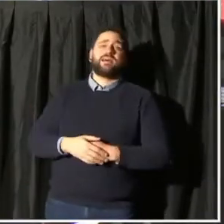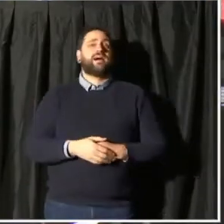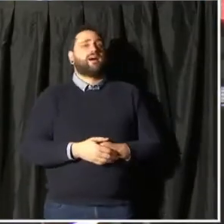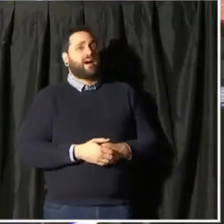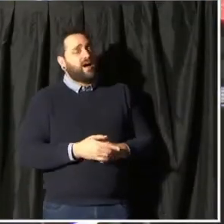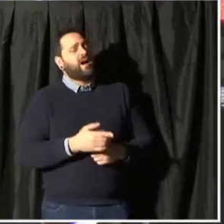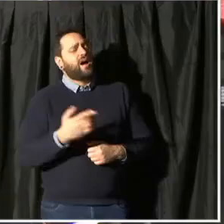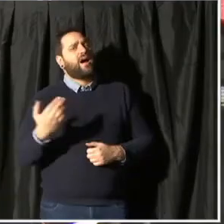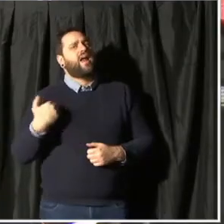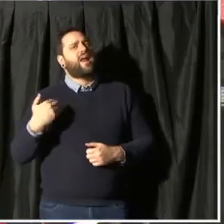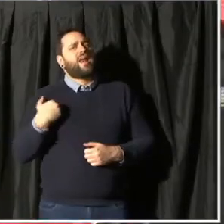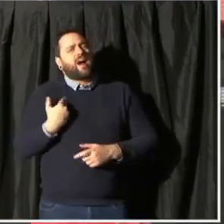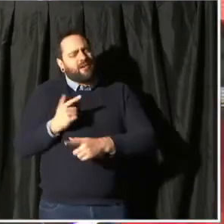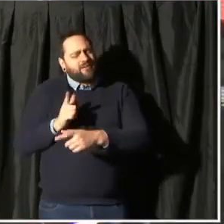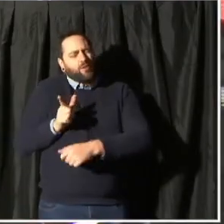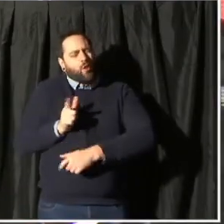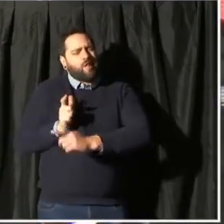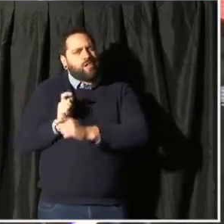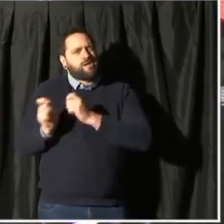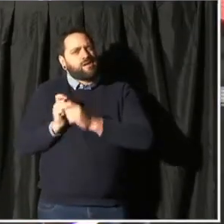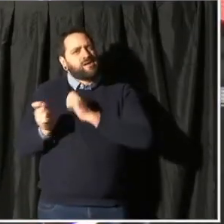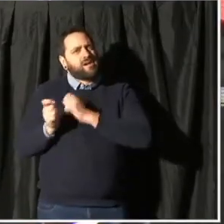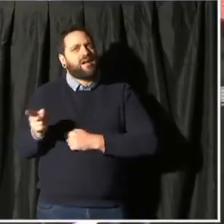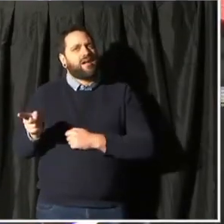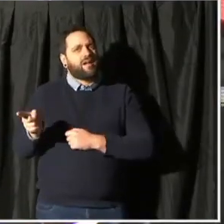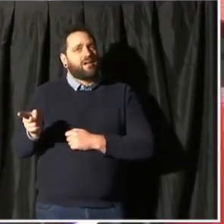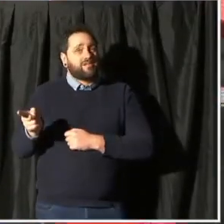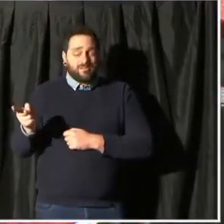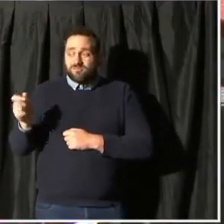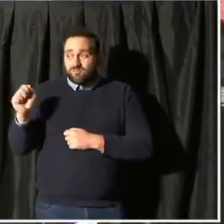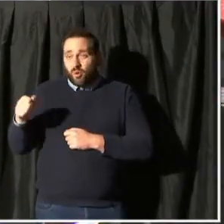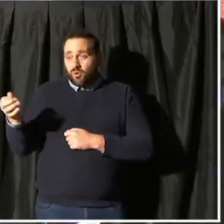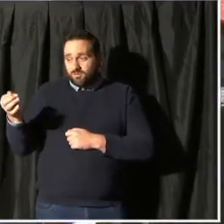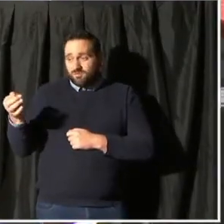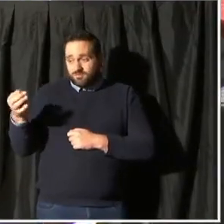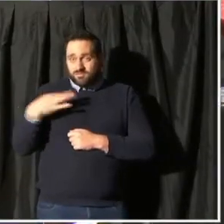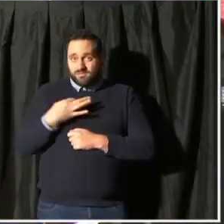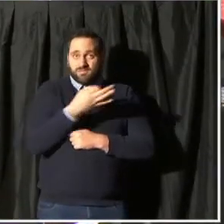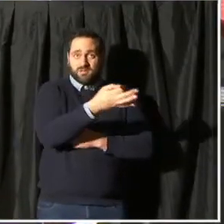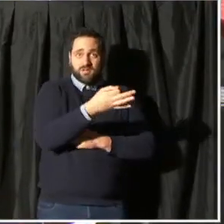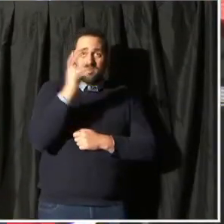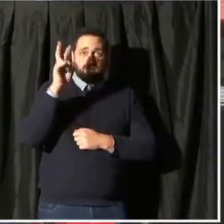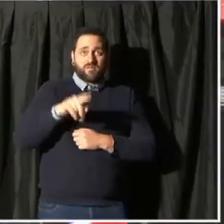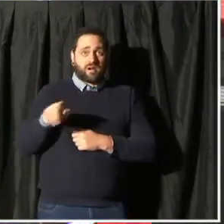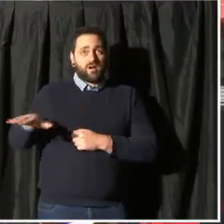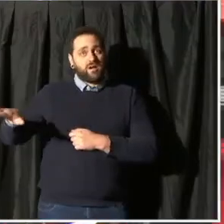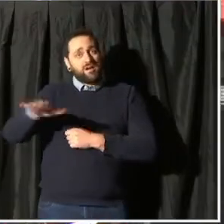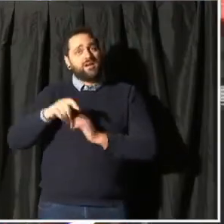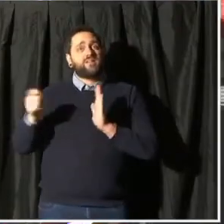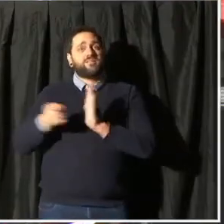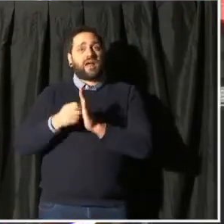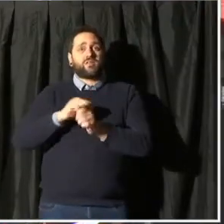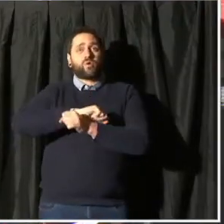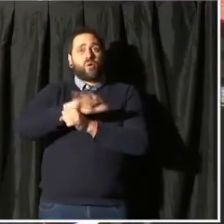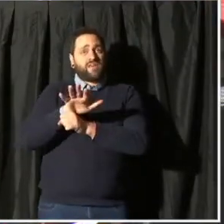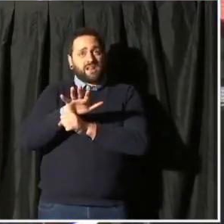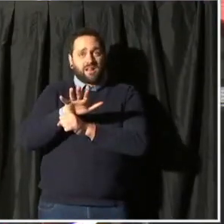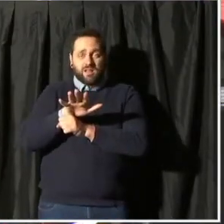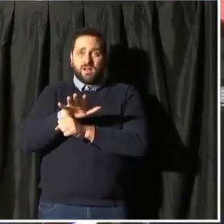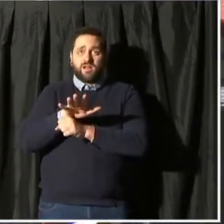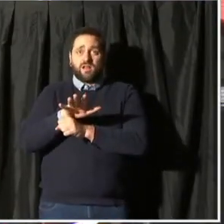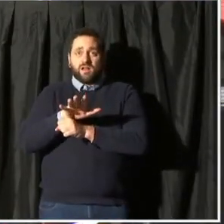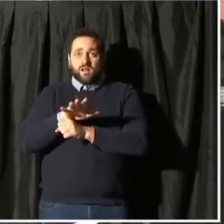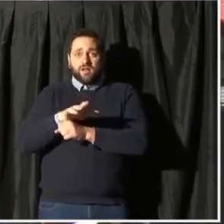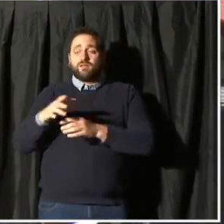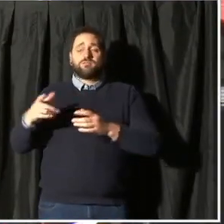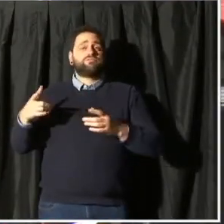tu n'en parlais tout à l'heure je pense qu'on peut le dire un toi et tes collègues vous avez été vraiment les premiers de corvée sans vous pendant le confinement rien ne se